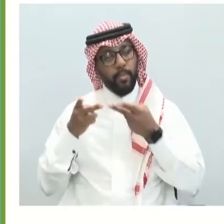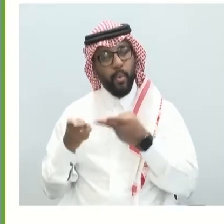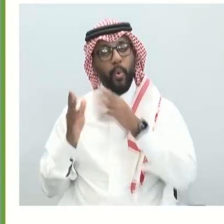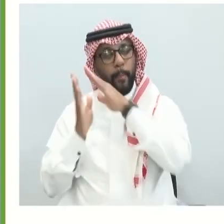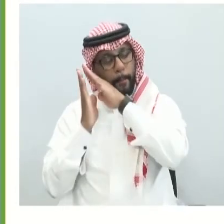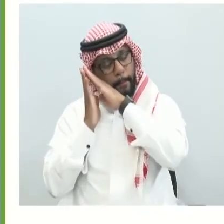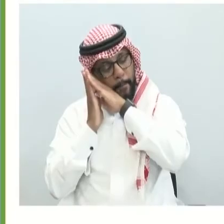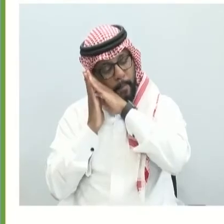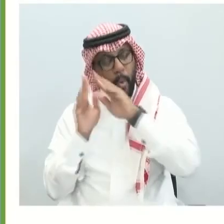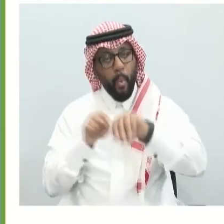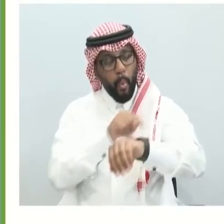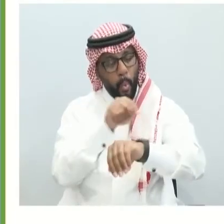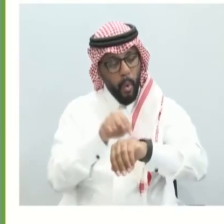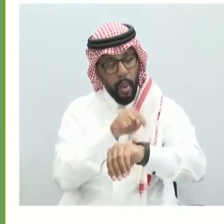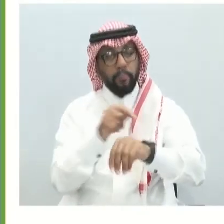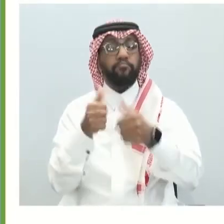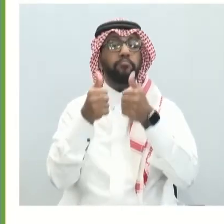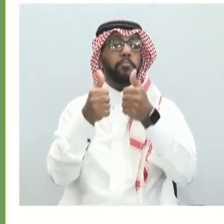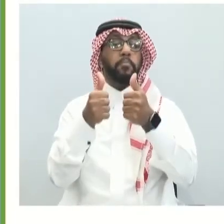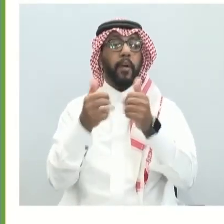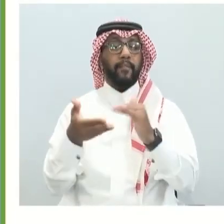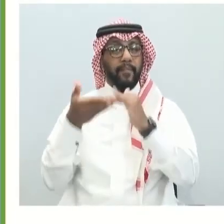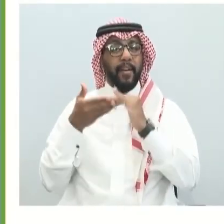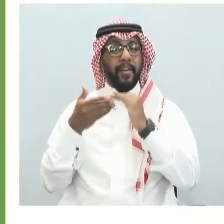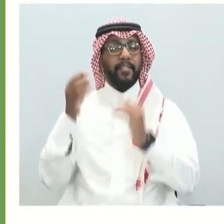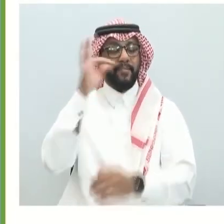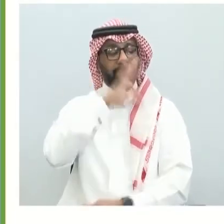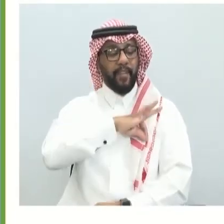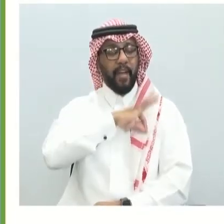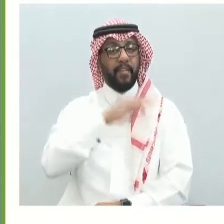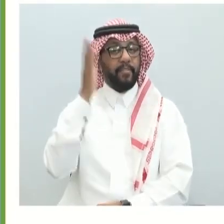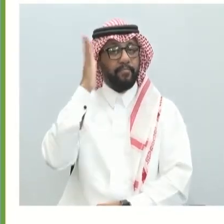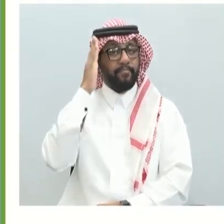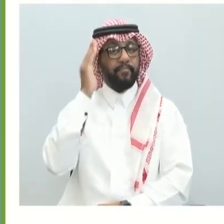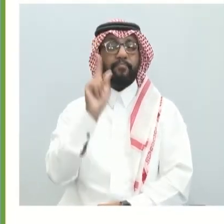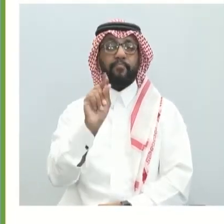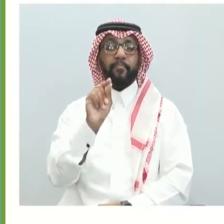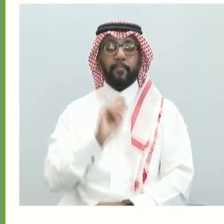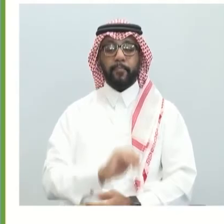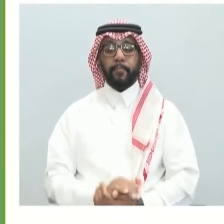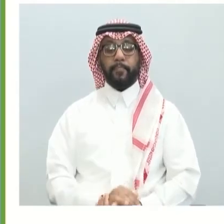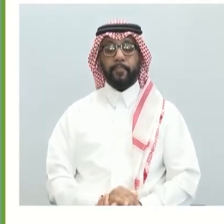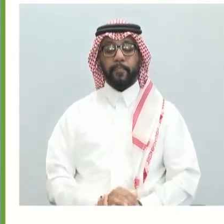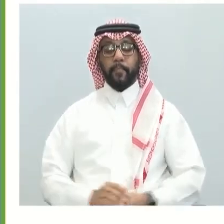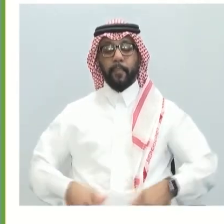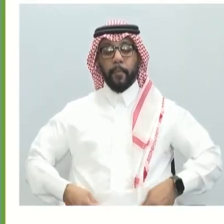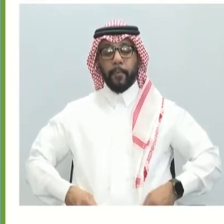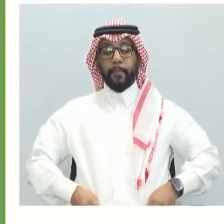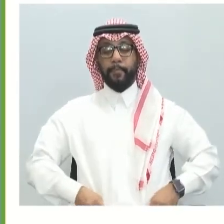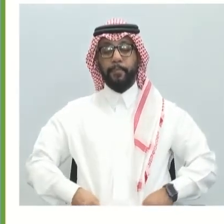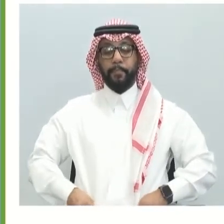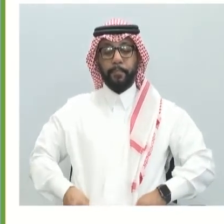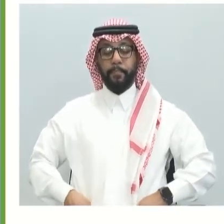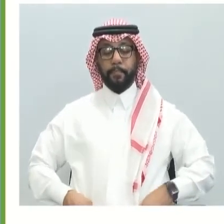التي يسببها قله النوم ندون هذه الاجابه من الذاكره في